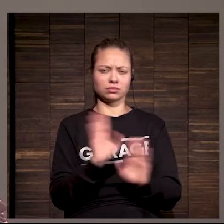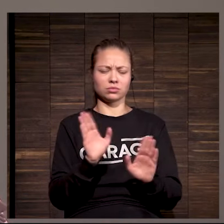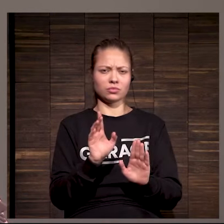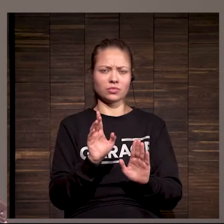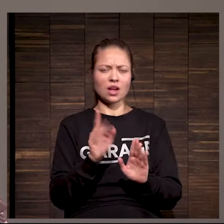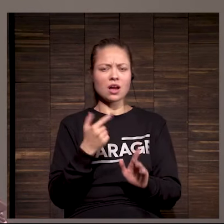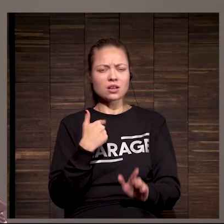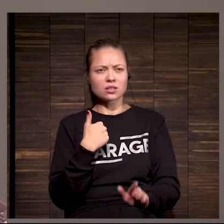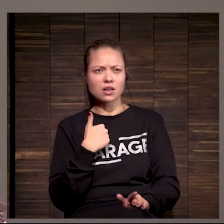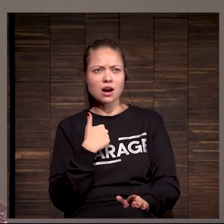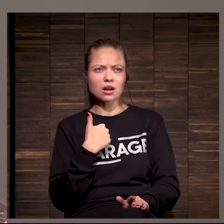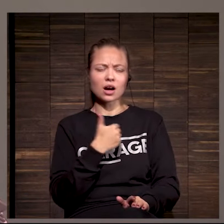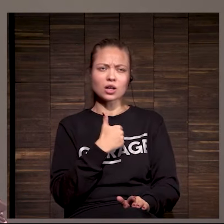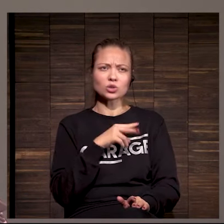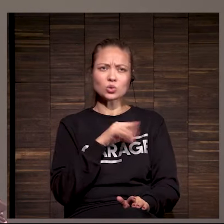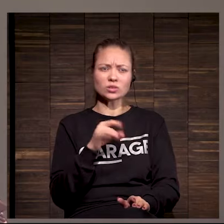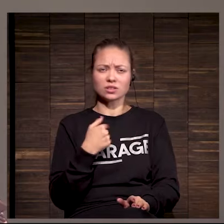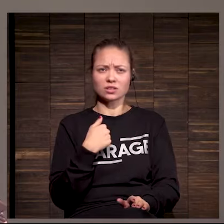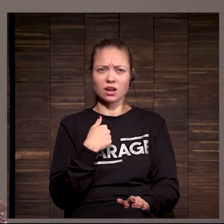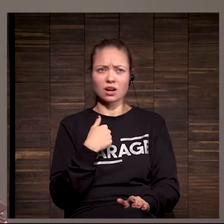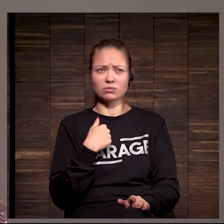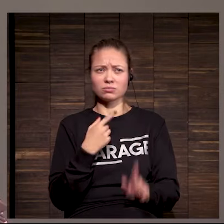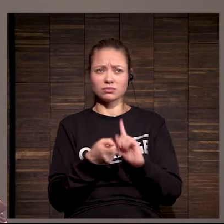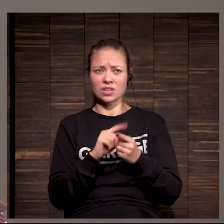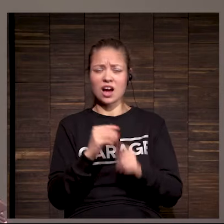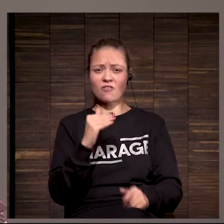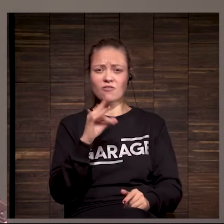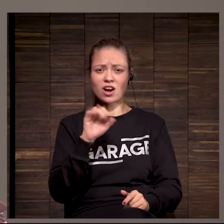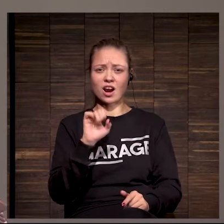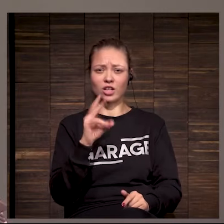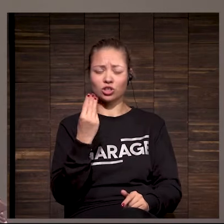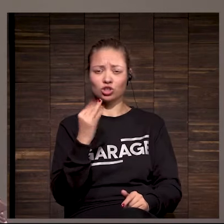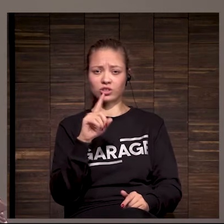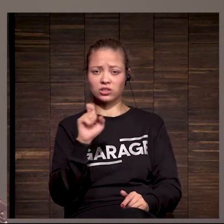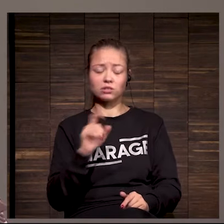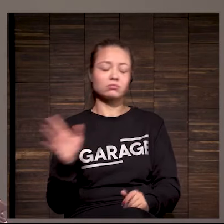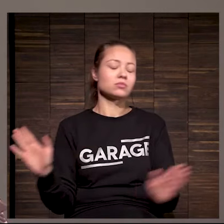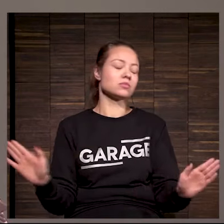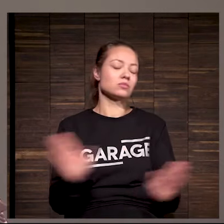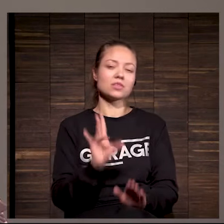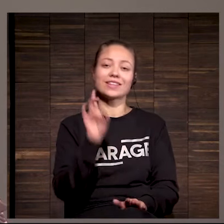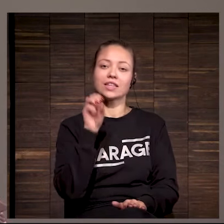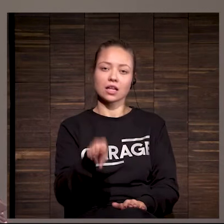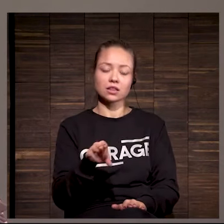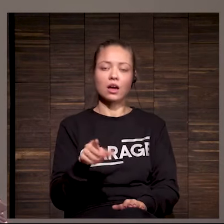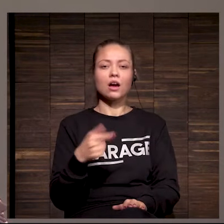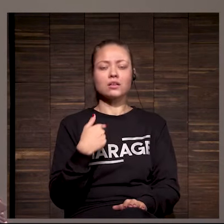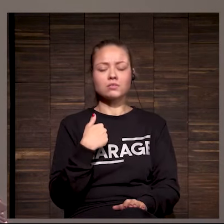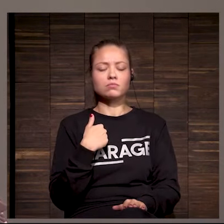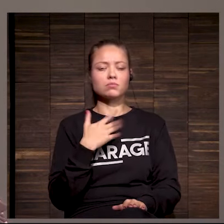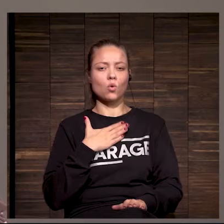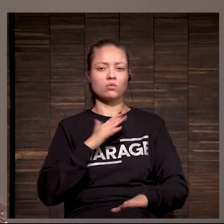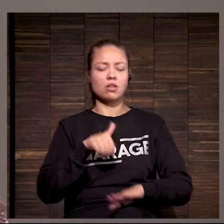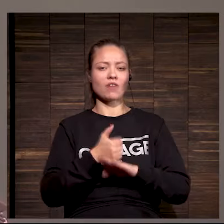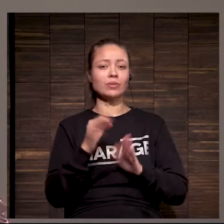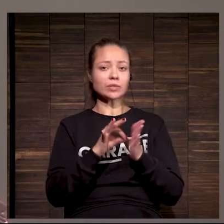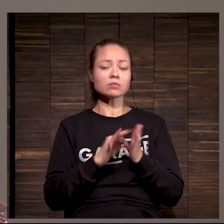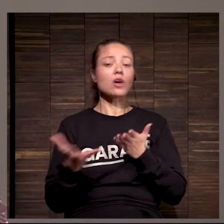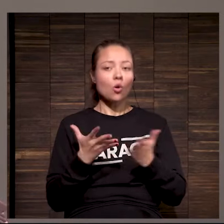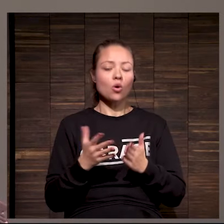собираюсь ли я превратить это во франшизу нет я лично руководствуясь принципом никогда не делая одно и то же дважды снос